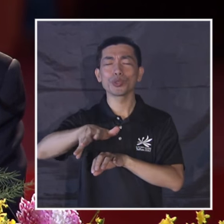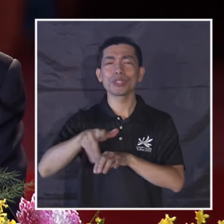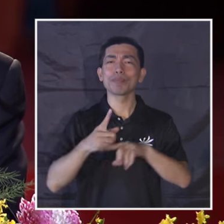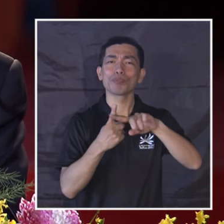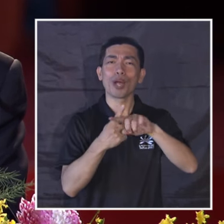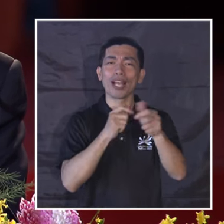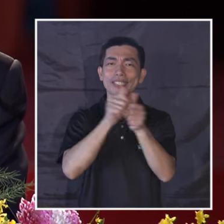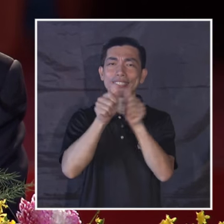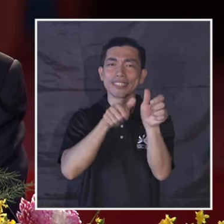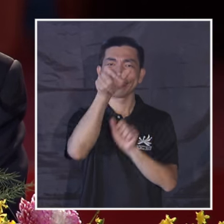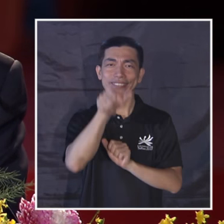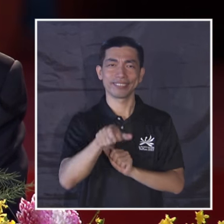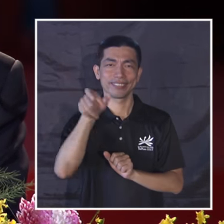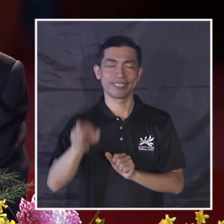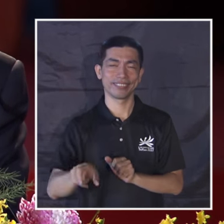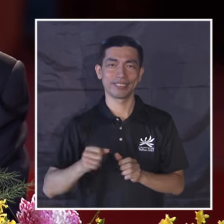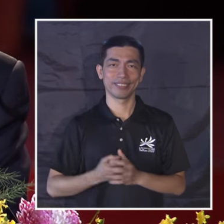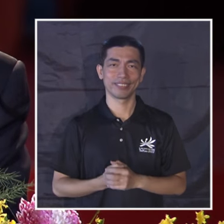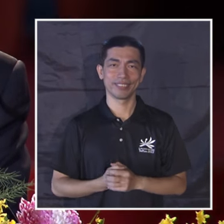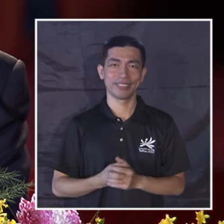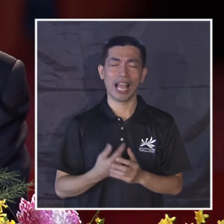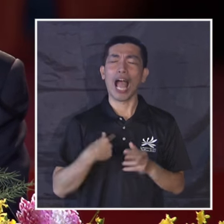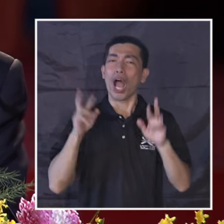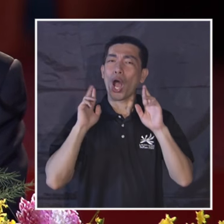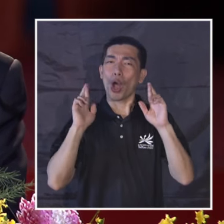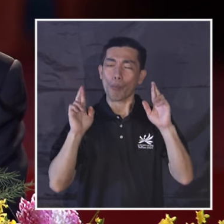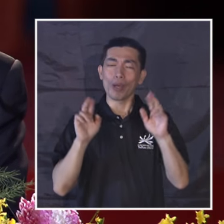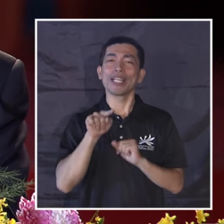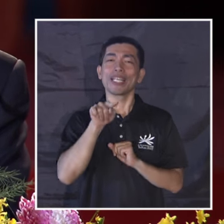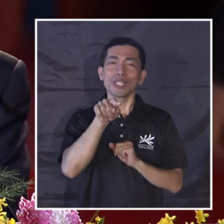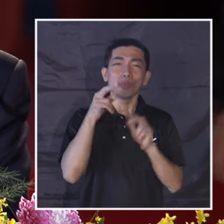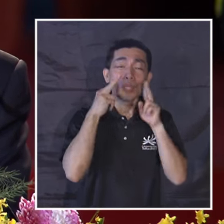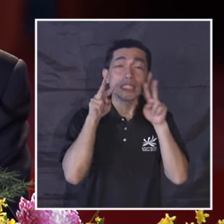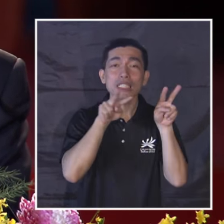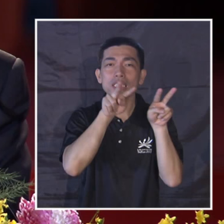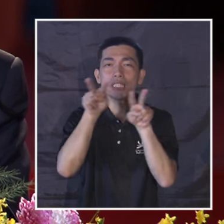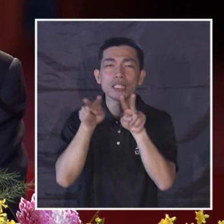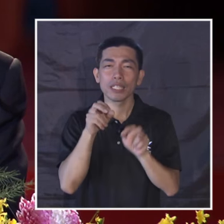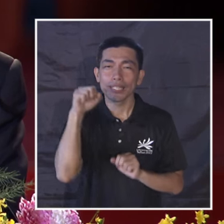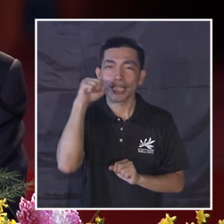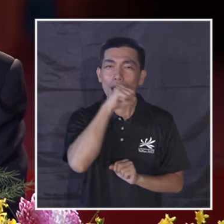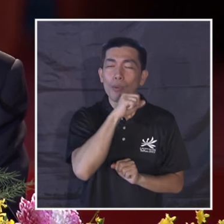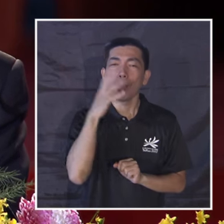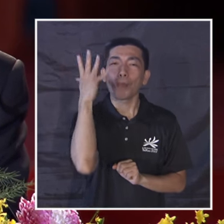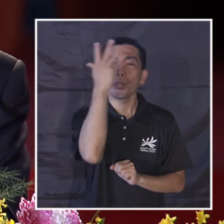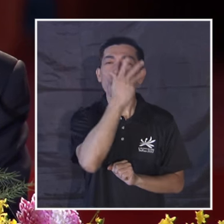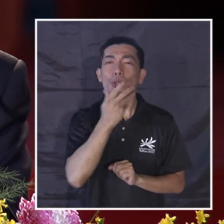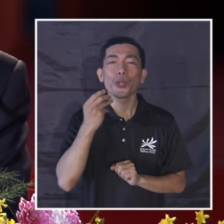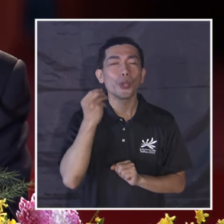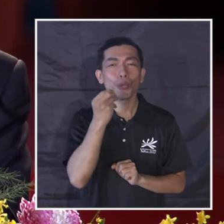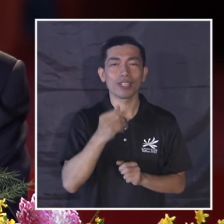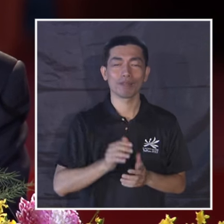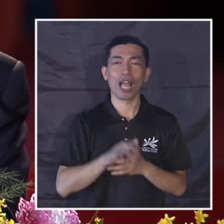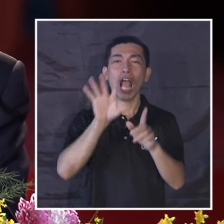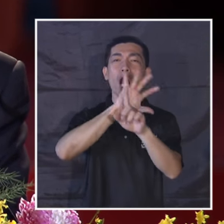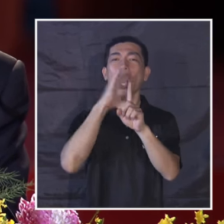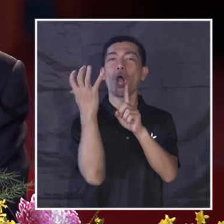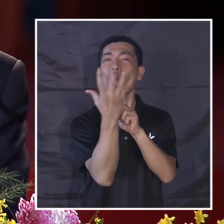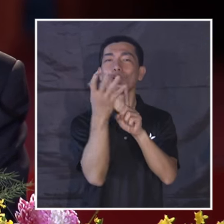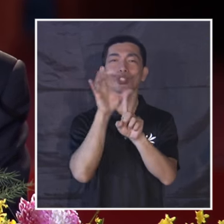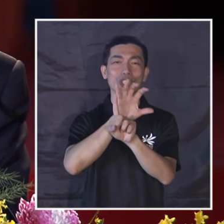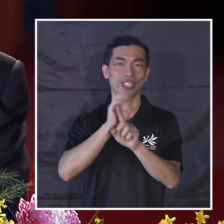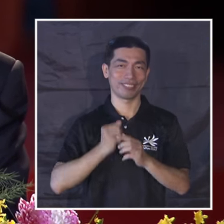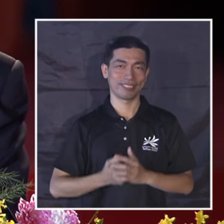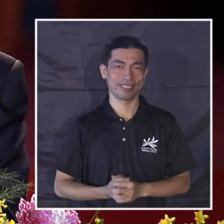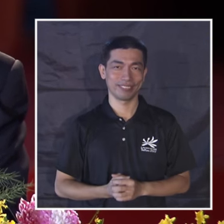希望各位能好好体会台湾的美丽景色与在地的人文风情，也